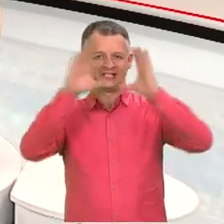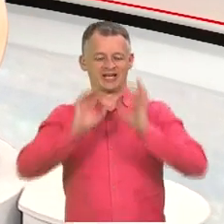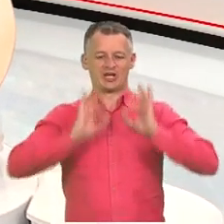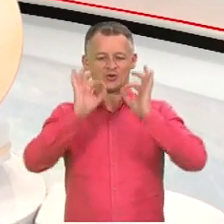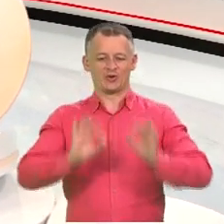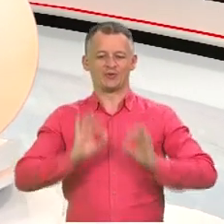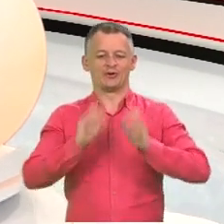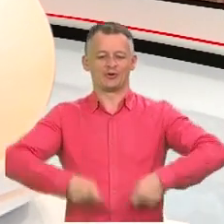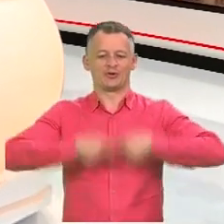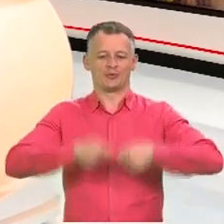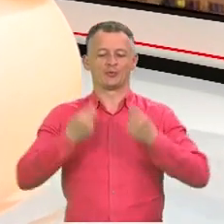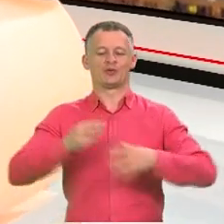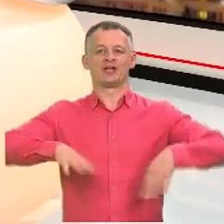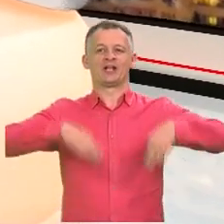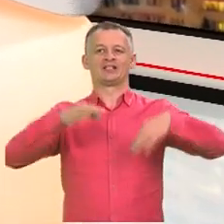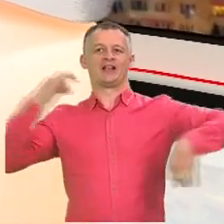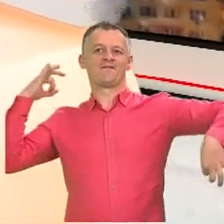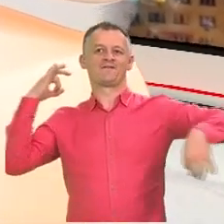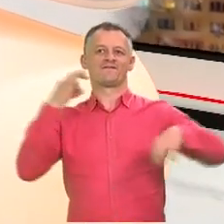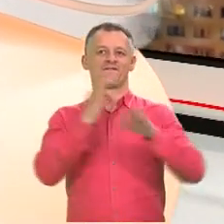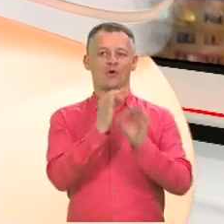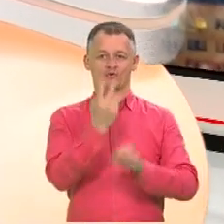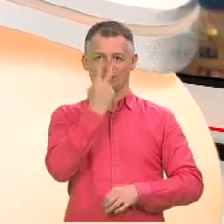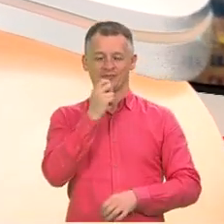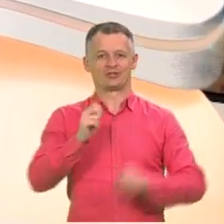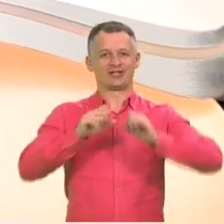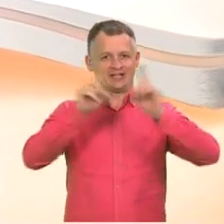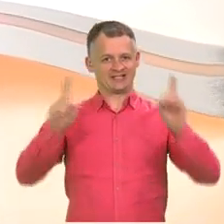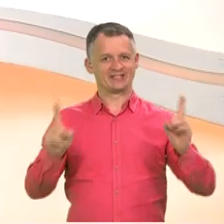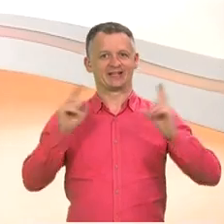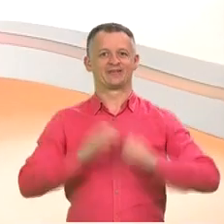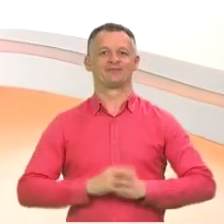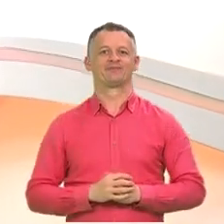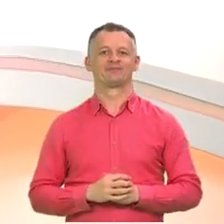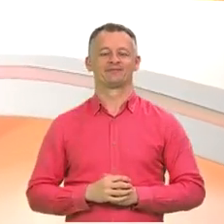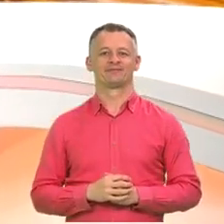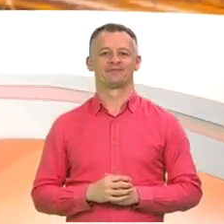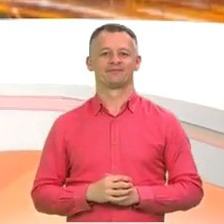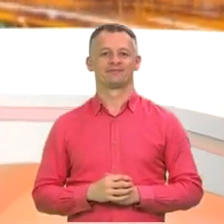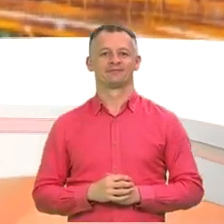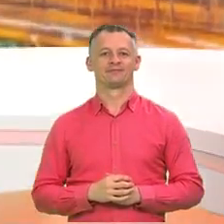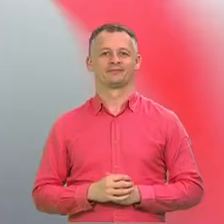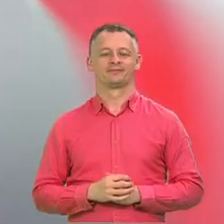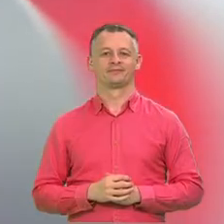Bună seara, doamnelor și domnilor, sunt Ioana Maria Moldovan. Bun găsit la Focus. Iată care sunt cele mai importante știri ale zilei.